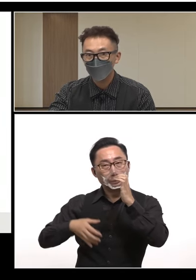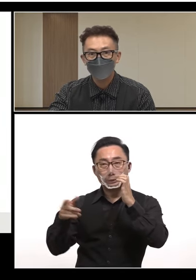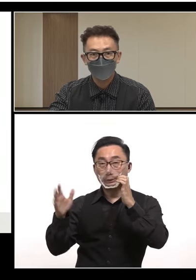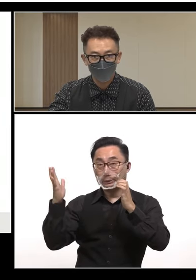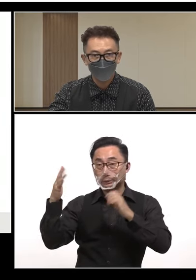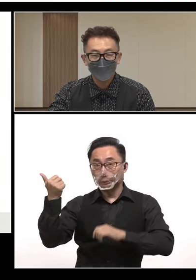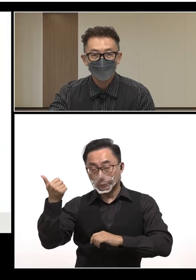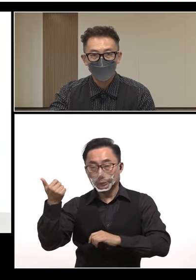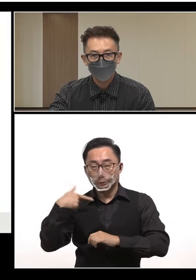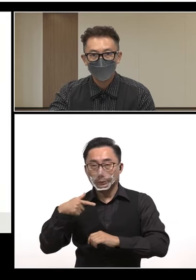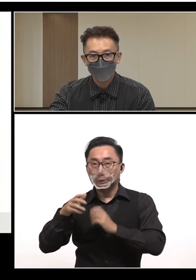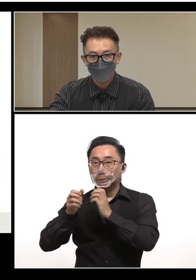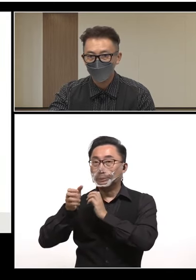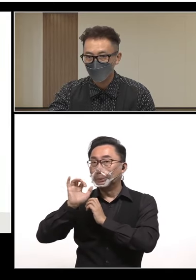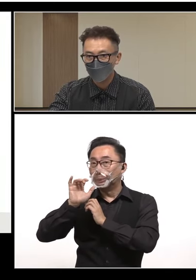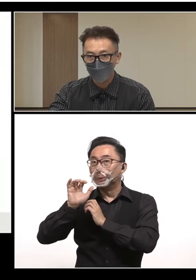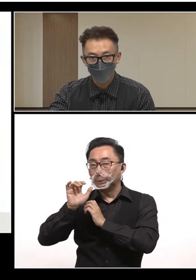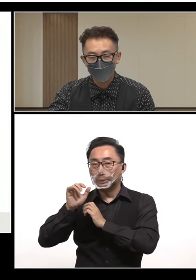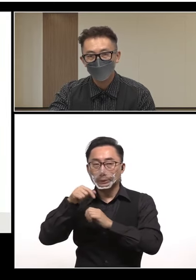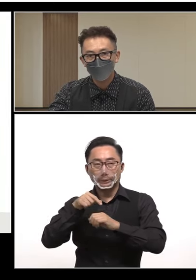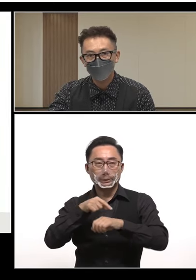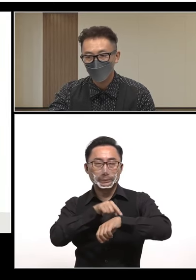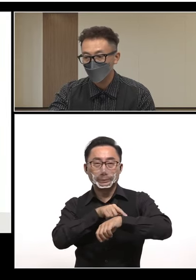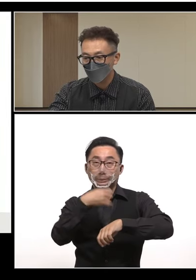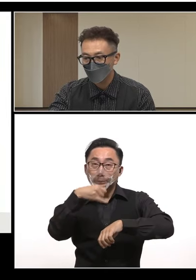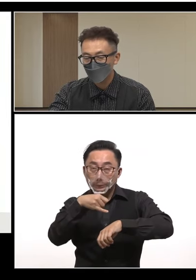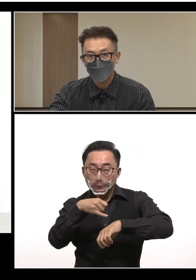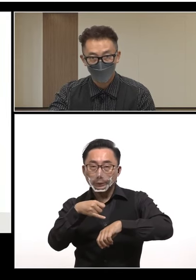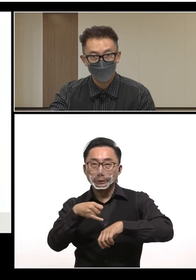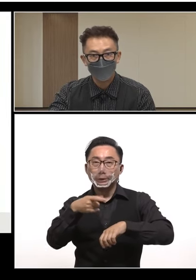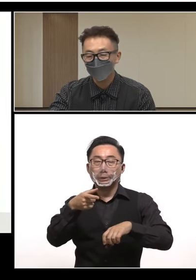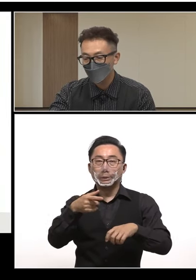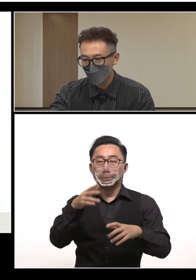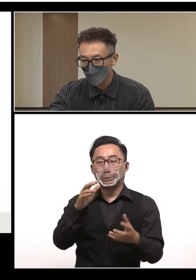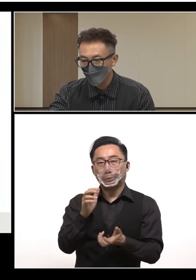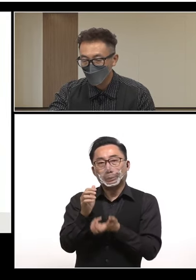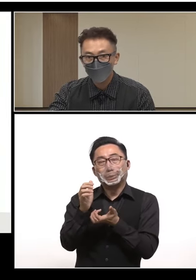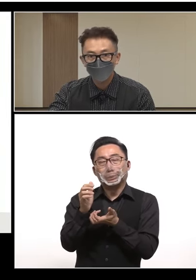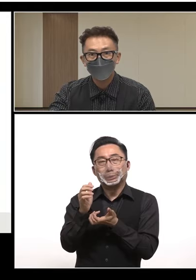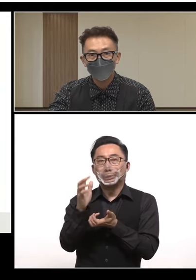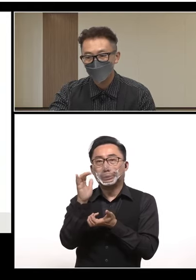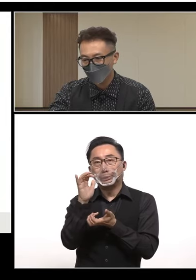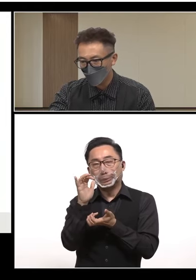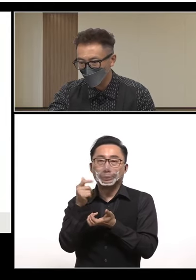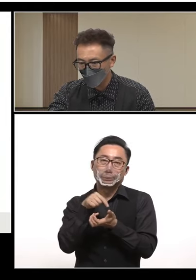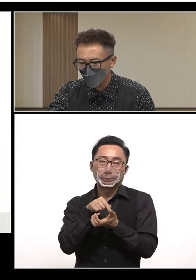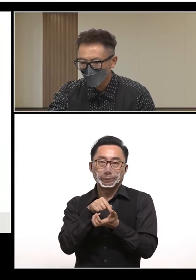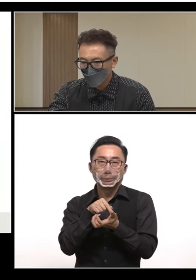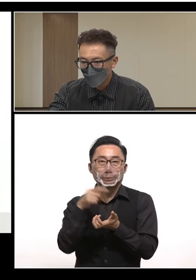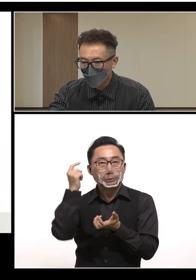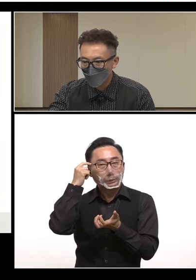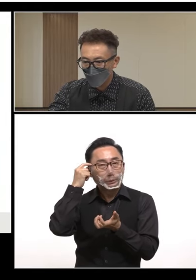咧就可以吹小號，咁另一隻手可能冇咁靈活咧，就去固定支樂器咁啦，咁都有呢一啲嘅考慮